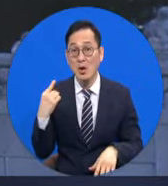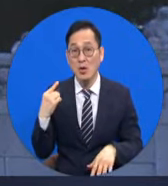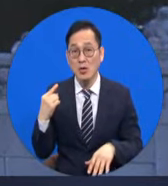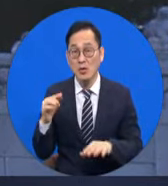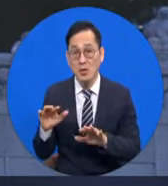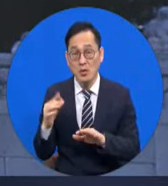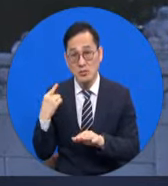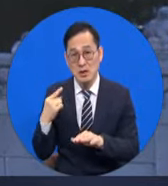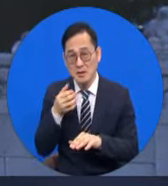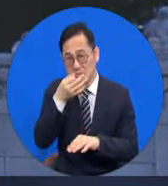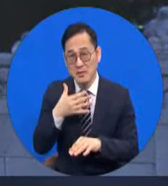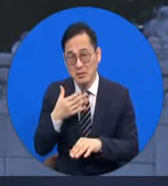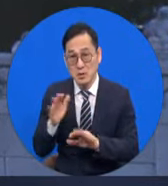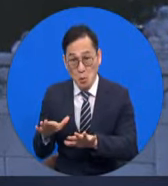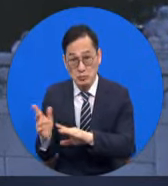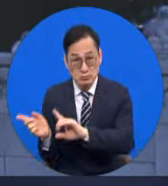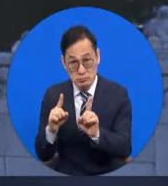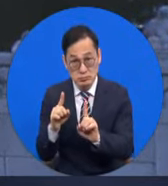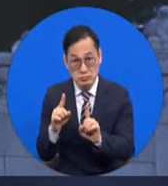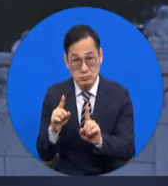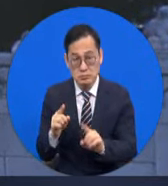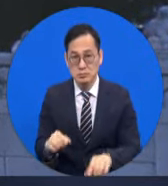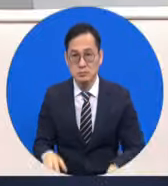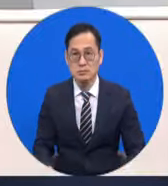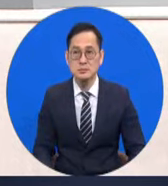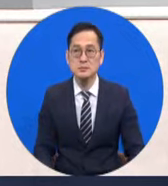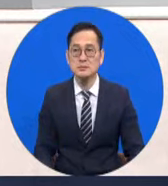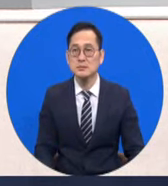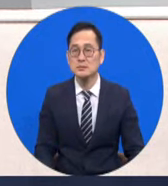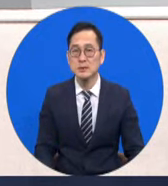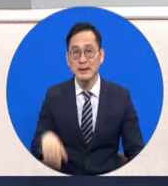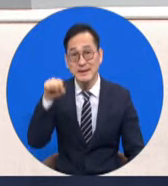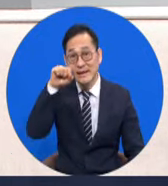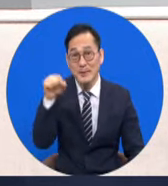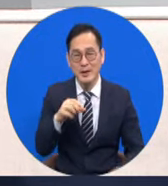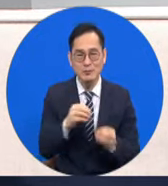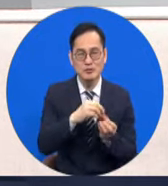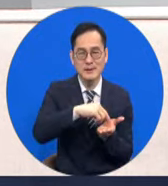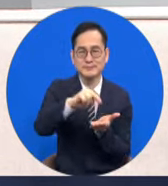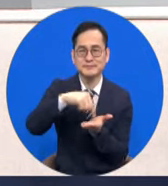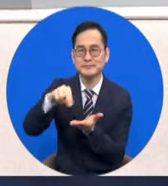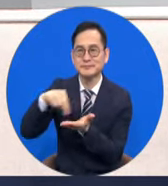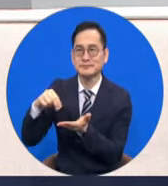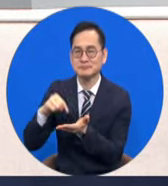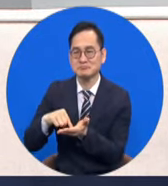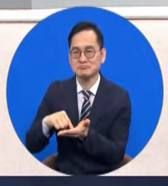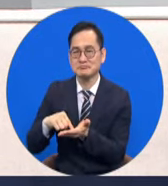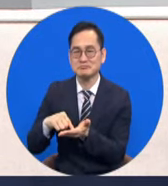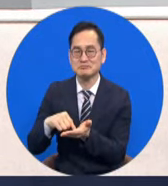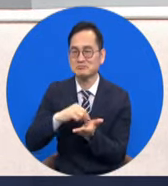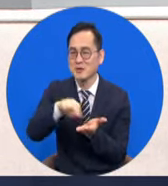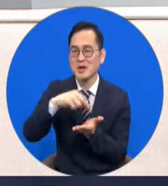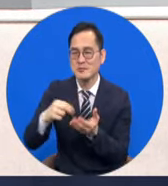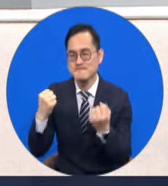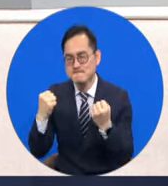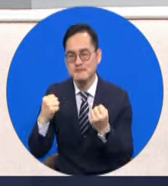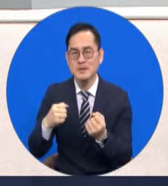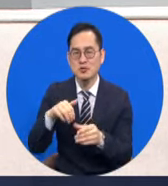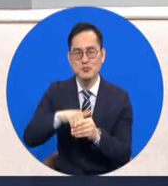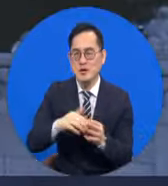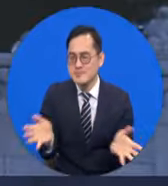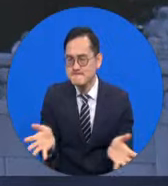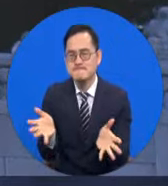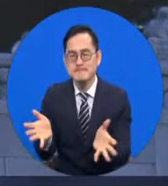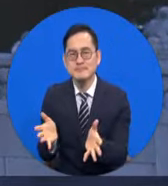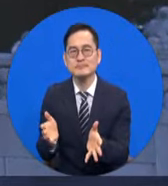굉장히 염려하면서 체킹할 것 같은데. 새벽에 지금 후보들에게 뭐 문자메시지도 보내고 그랬다고 하니까 뭐 괜찮은 것 같습니다. 그렇군요.